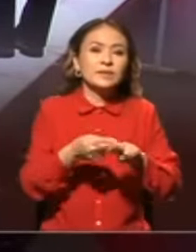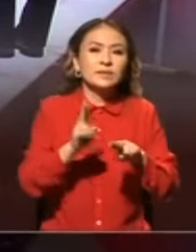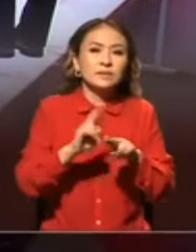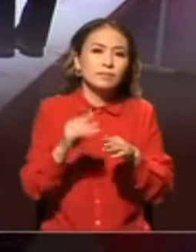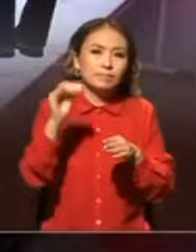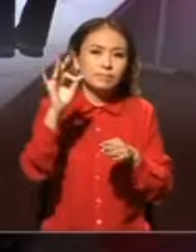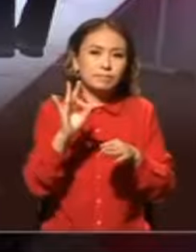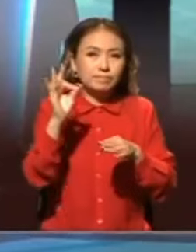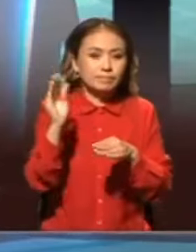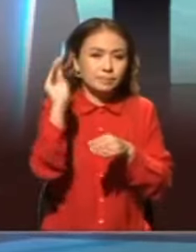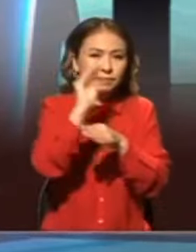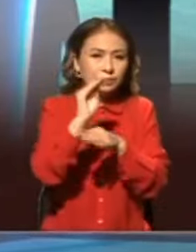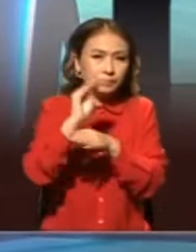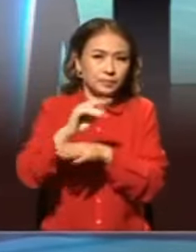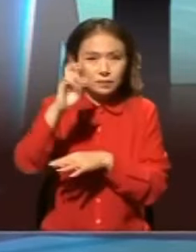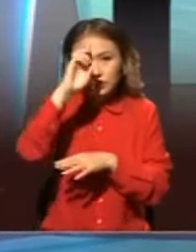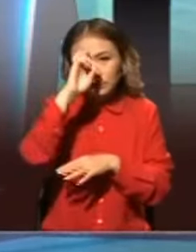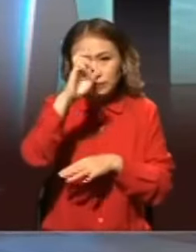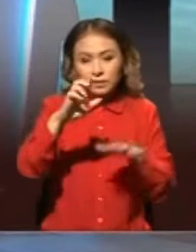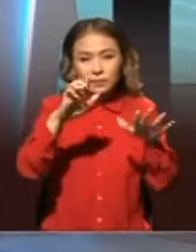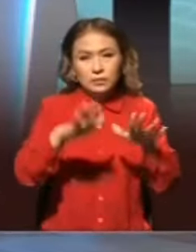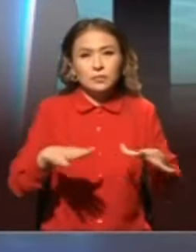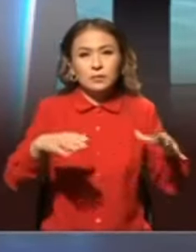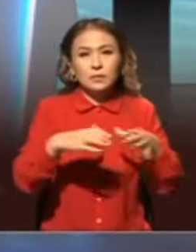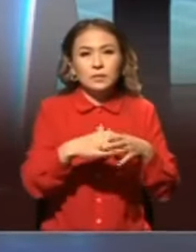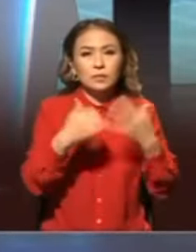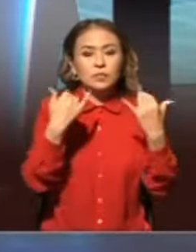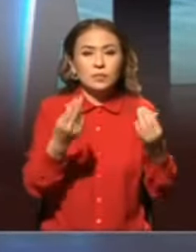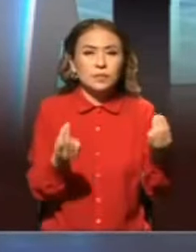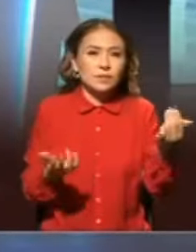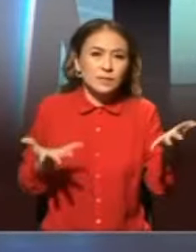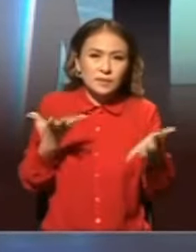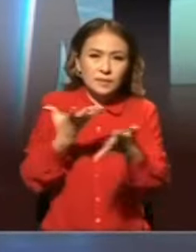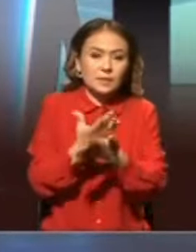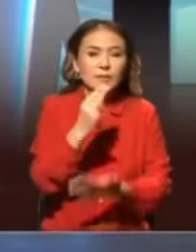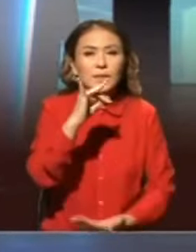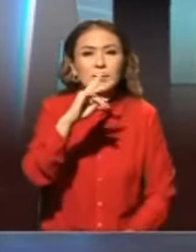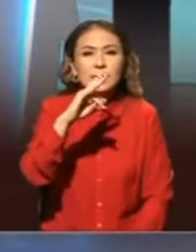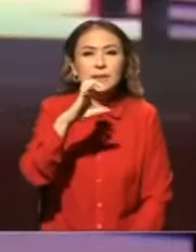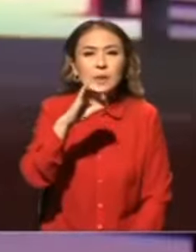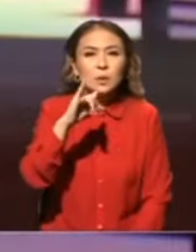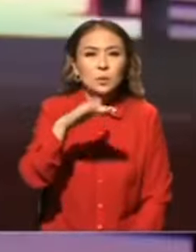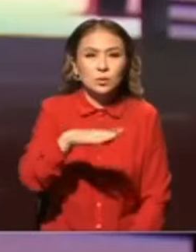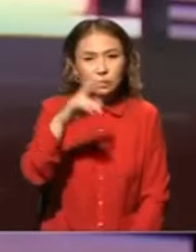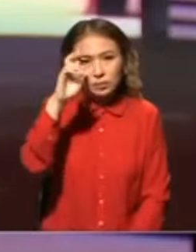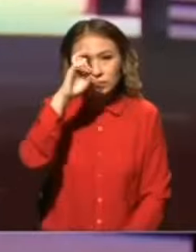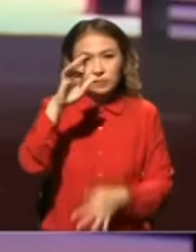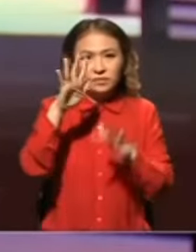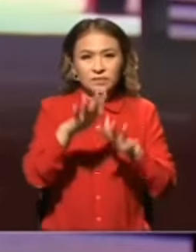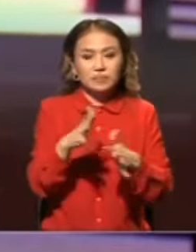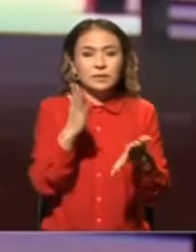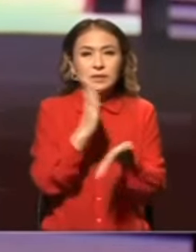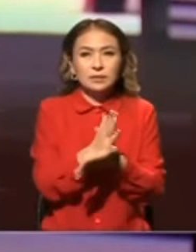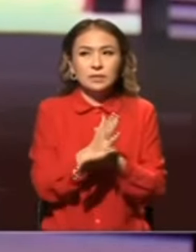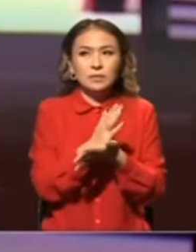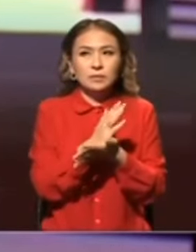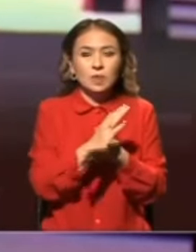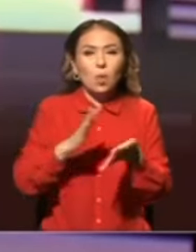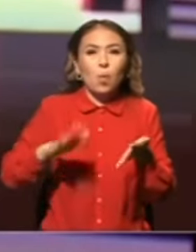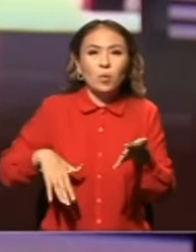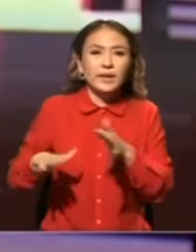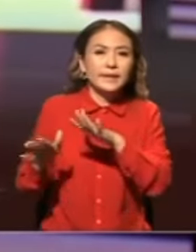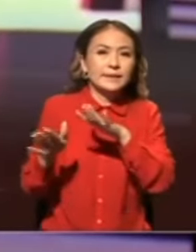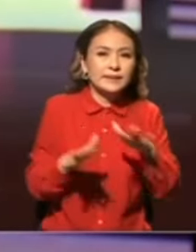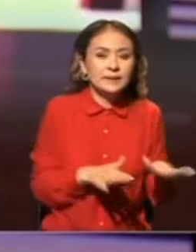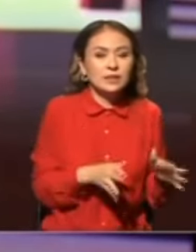үстеме ақысын, ол мемлекет банктардың үстеме ақысын, қаржылық институттардың үстеме ақысын мемлекет тарапынан субсидияланады. Одан кейін